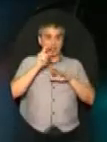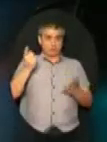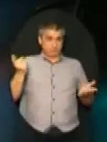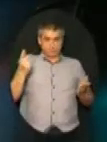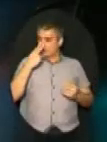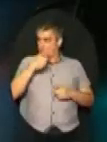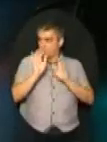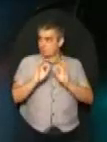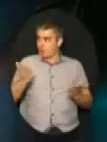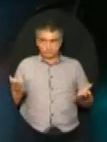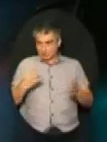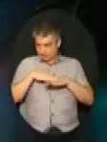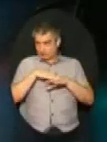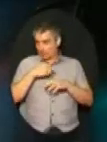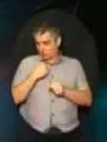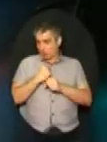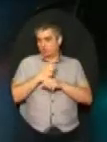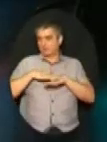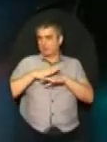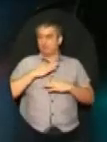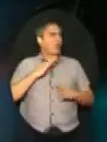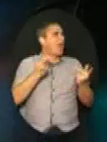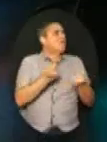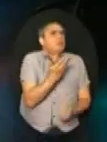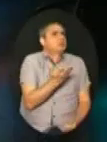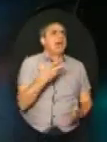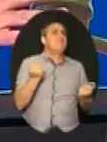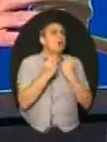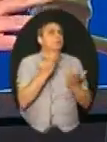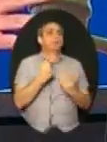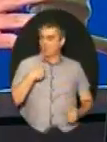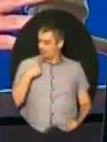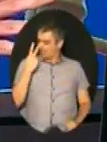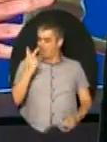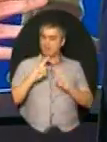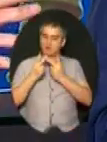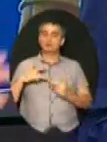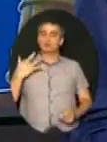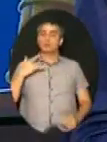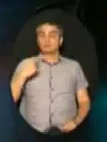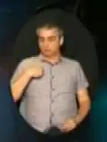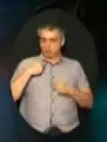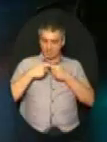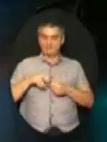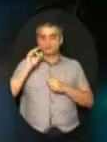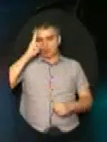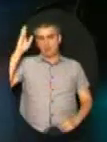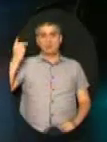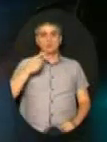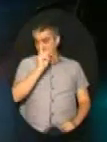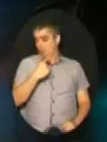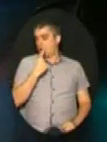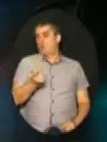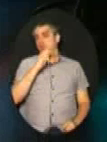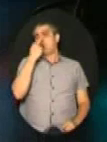באמת, זה נראה כמו הסתה. סליחה שאנחנו עושים את זה. איפה זה פורסם? אני ראיתי את זה בקבוצות הוואטסאפ שאני חבר בהם של הליכוד. אז אתה יכול